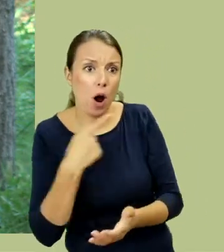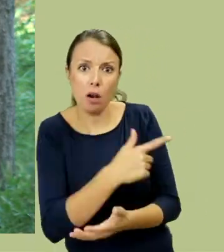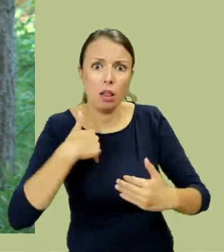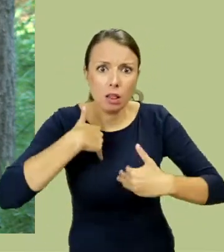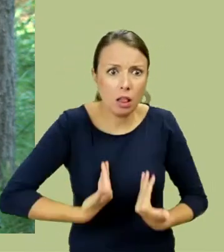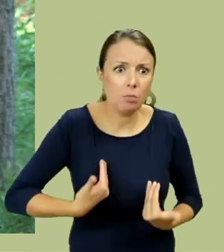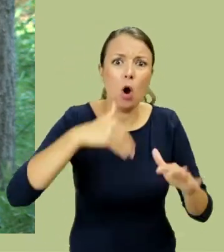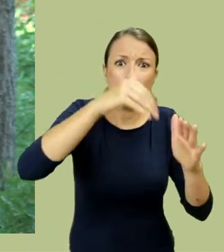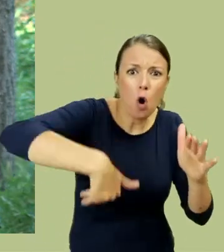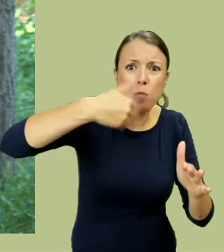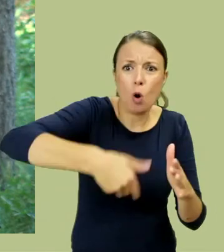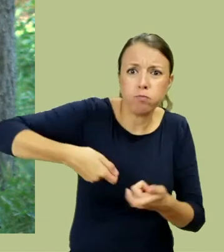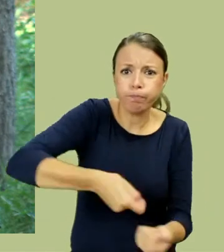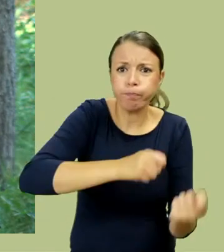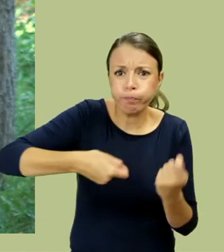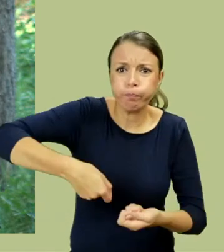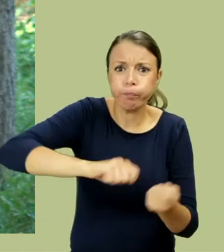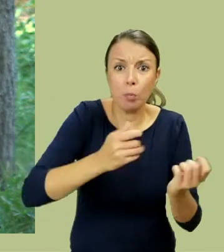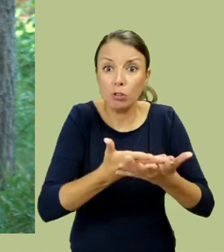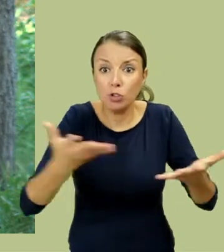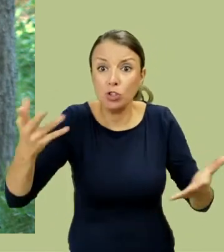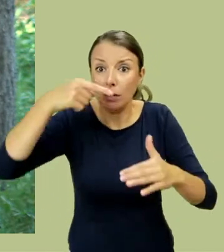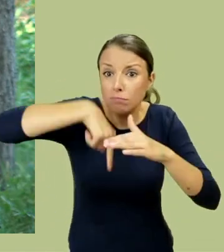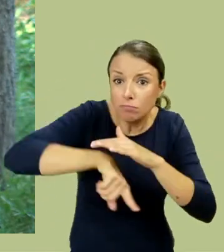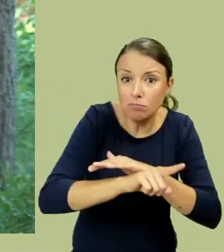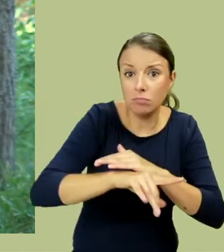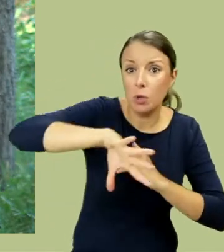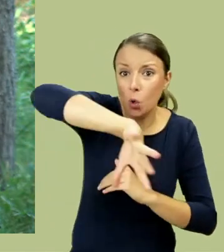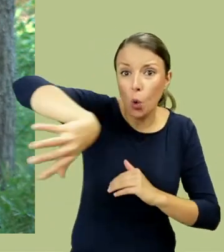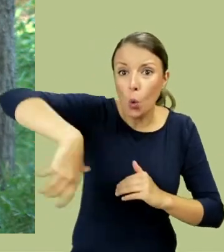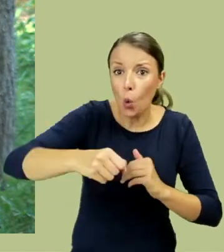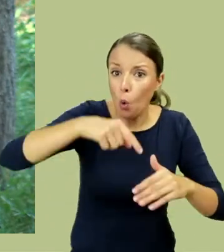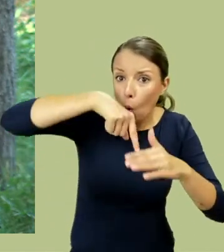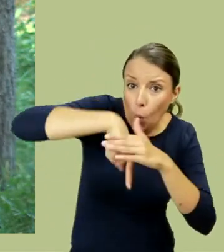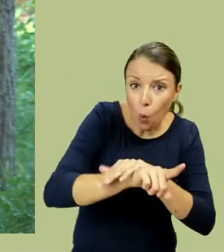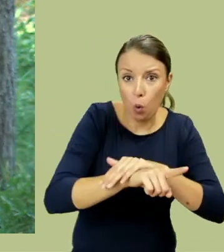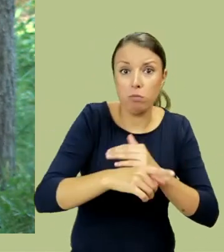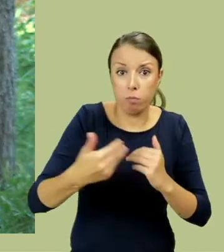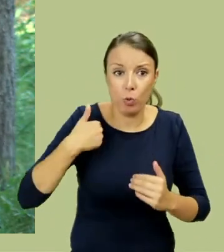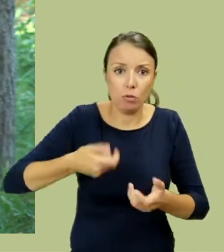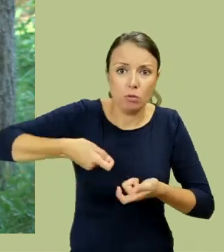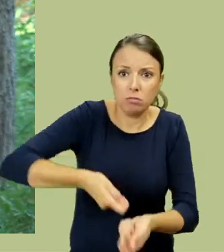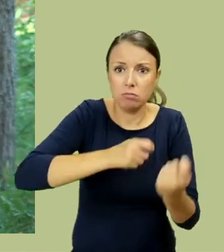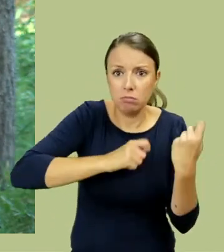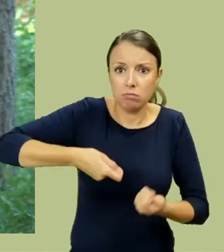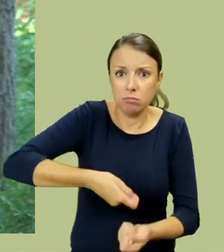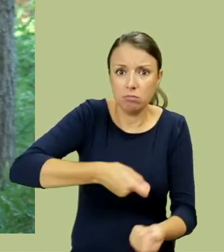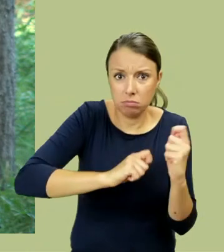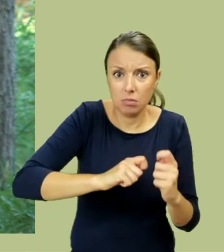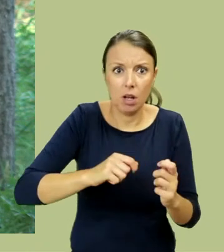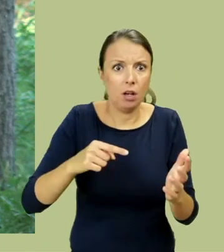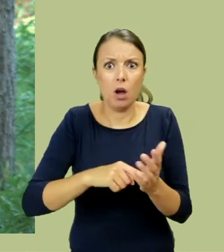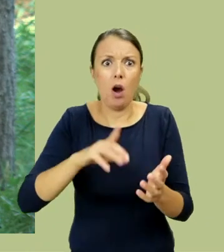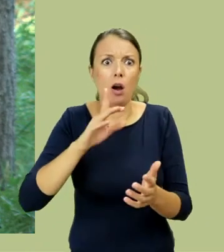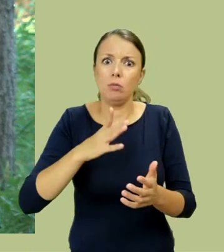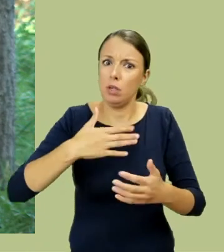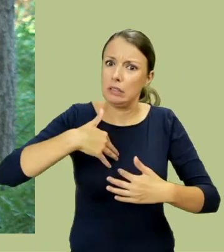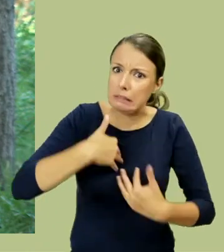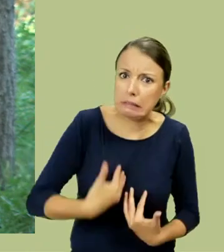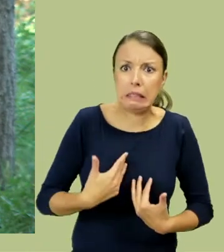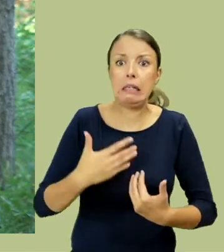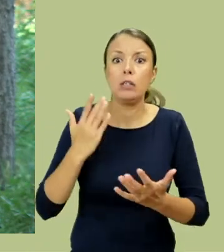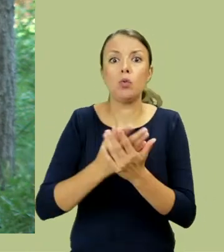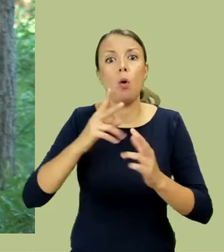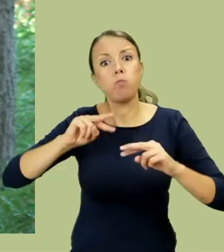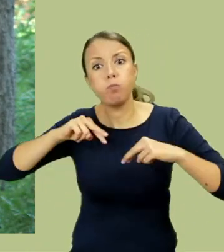łupu z ziemi, że wracając, pomagała jej zresztą inna kobieta, z którą niegdyś Piłsudski romansował,